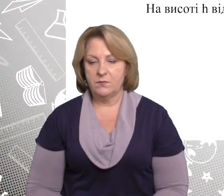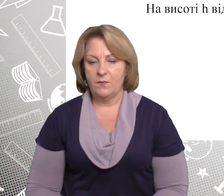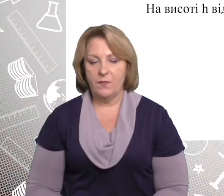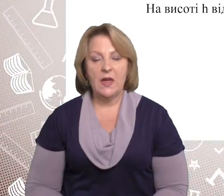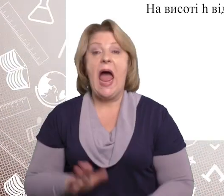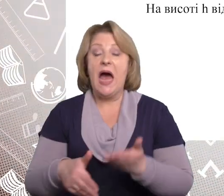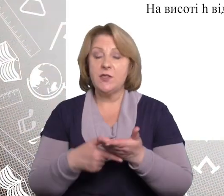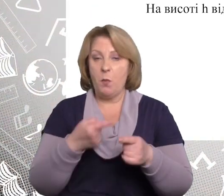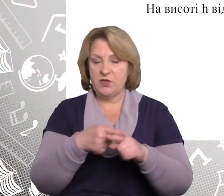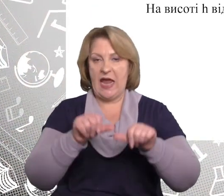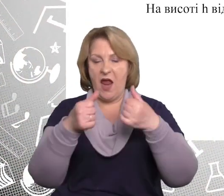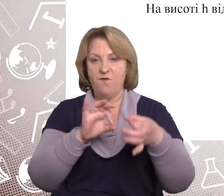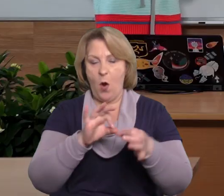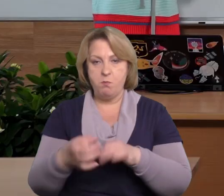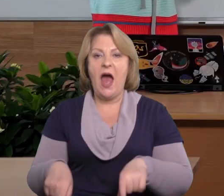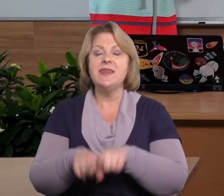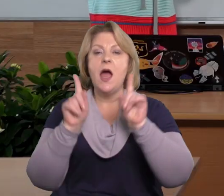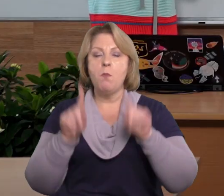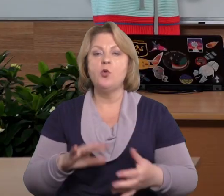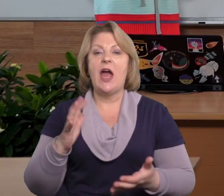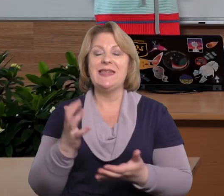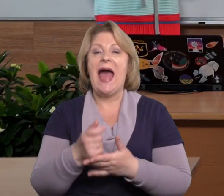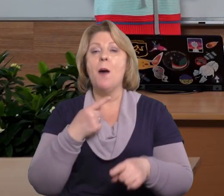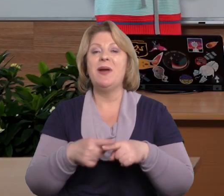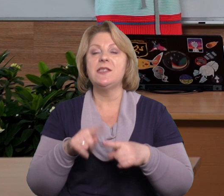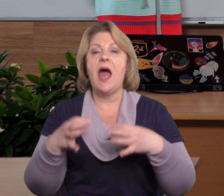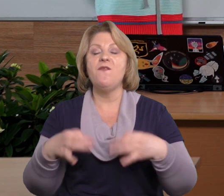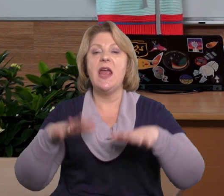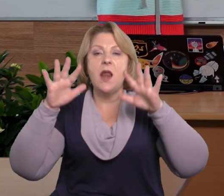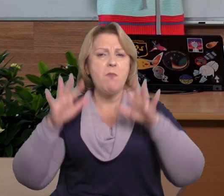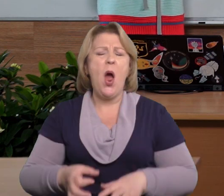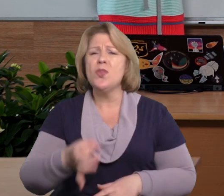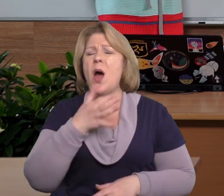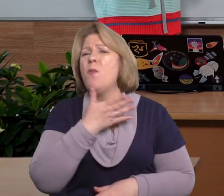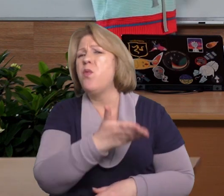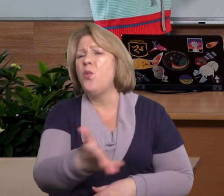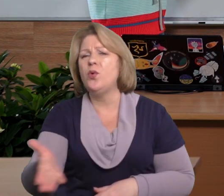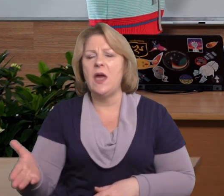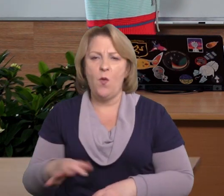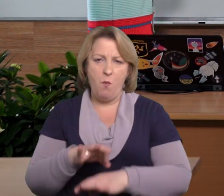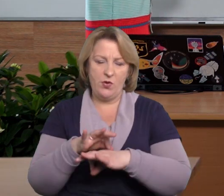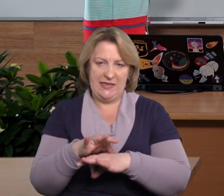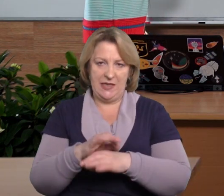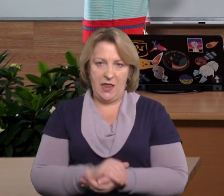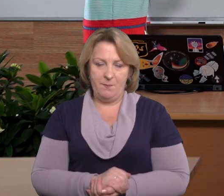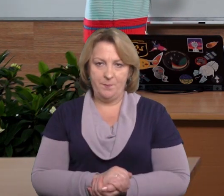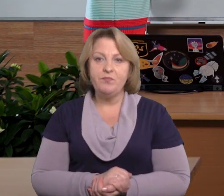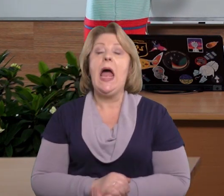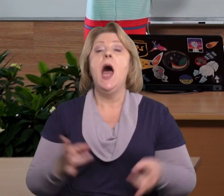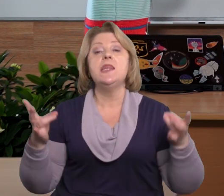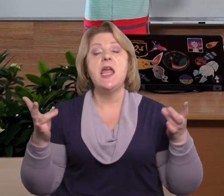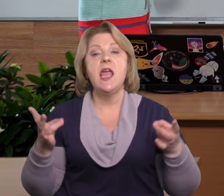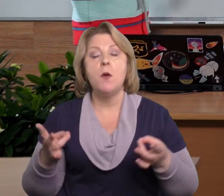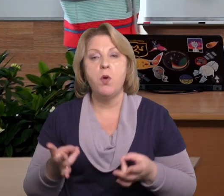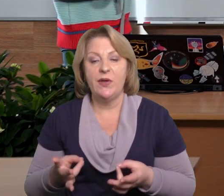За допомогою цієї формули так само можна знайти прискорення вільного падіння на будь-якому тілі. Для цього